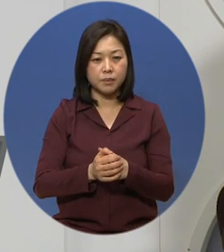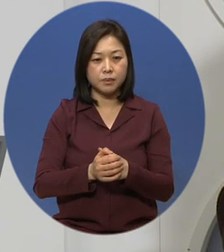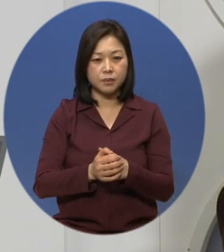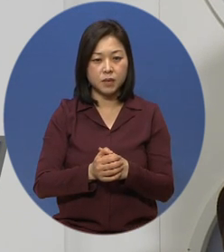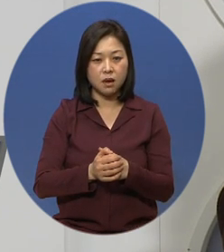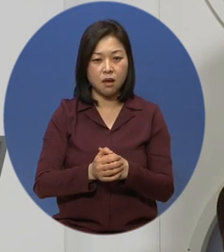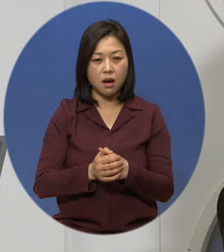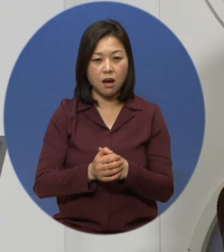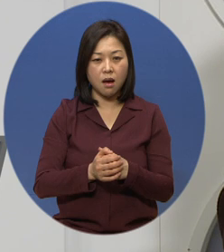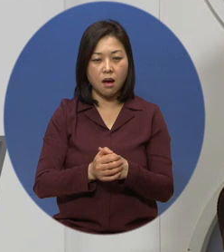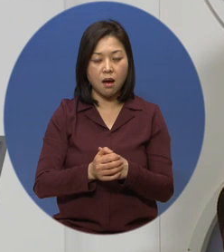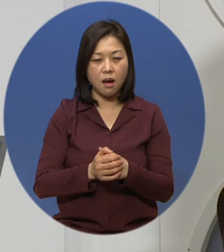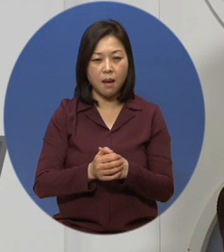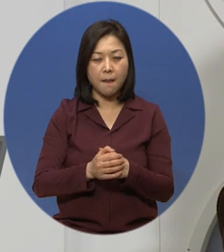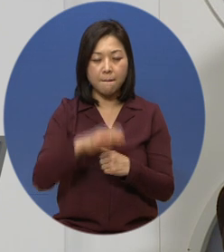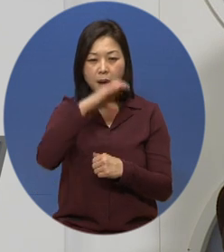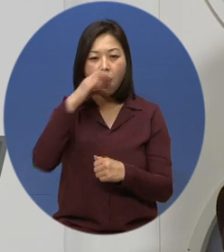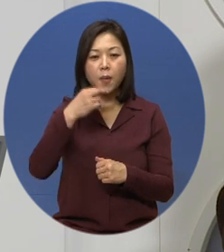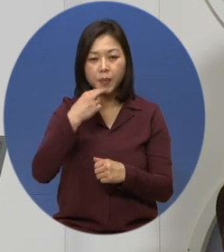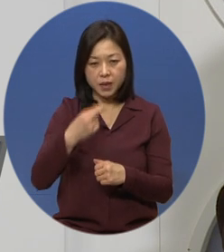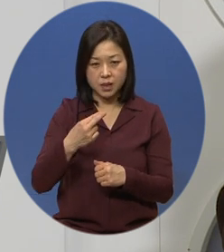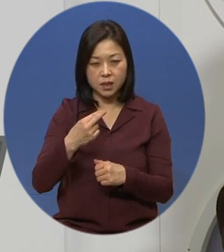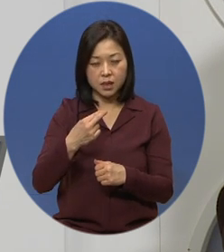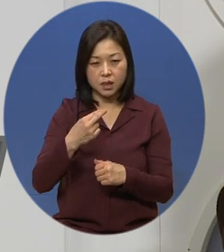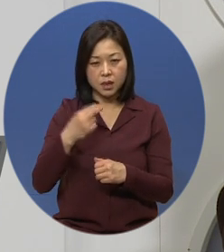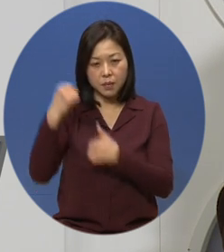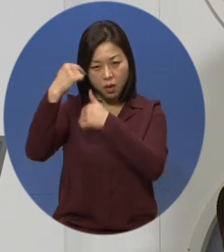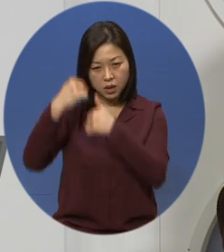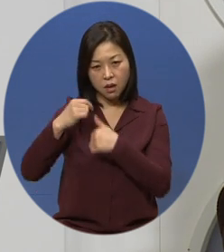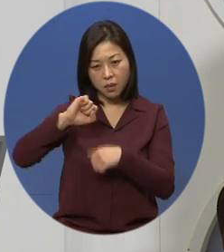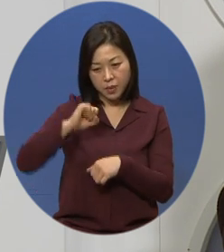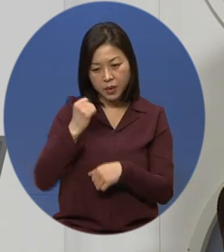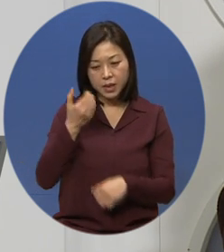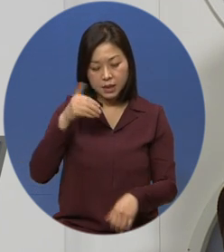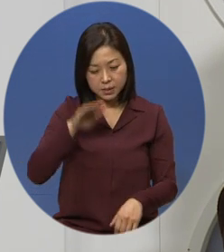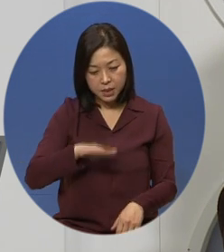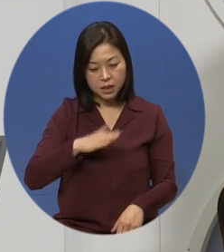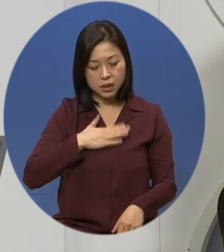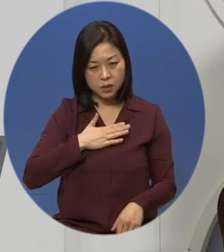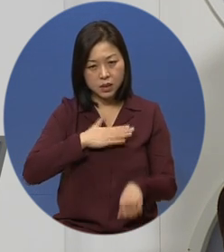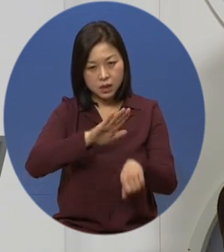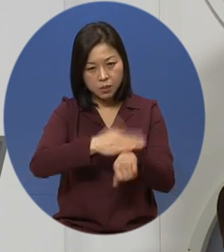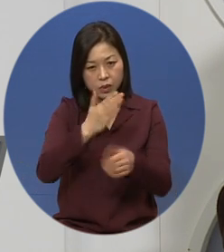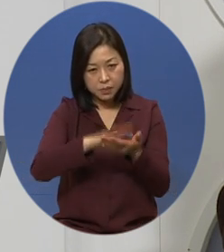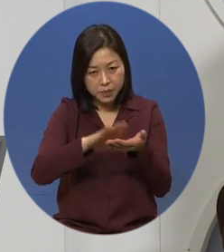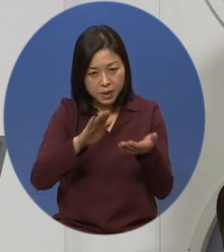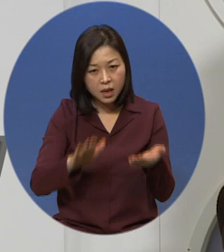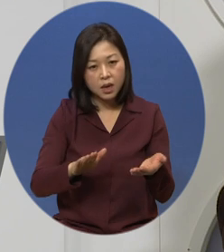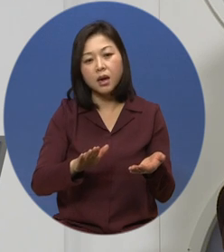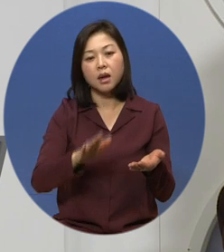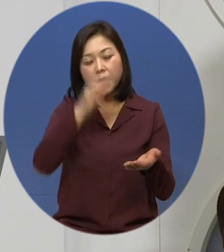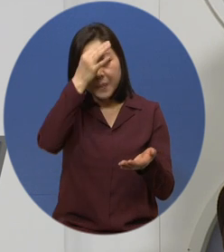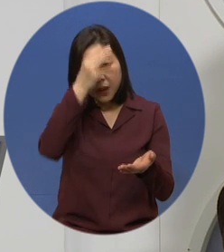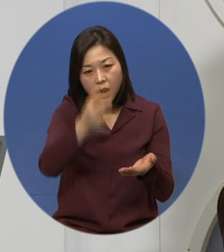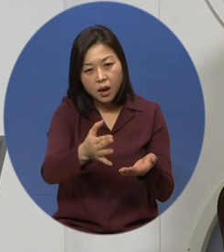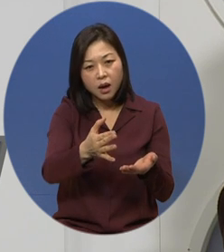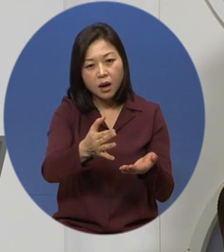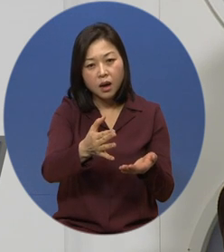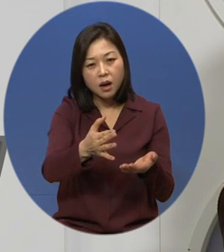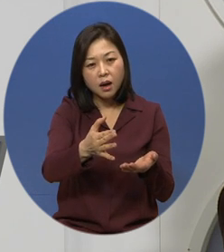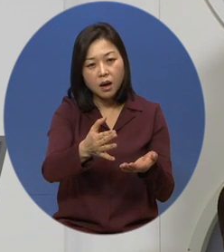떨었지만 어제가 제가 어 테마 됐습니다 라고 사죄하는 어